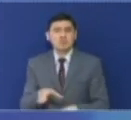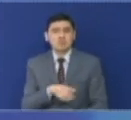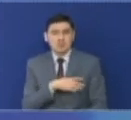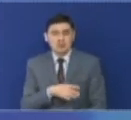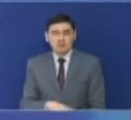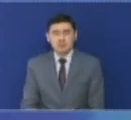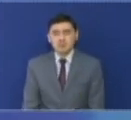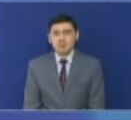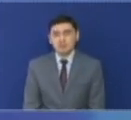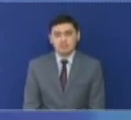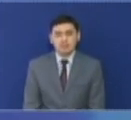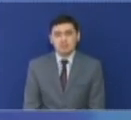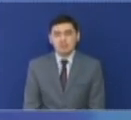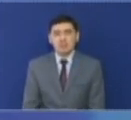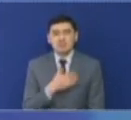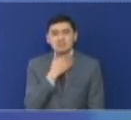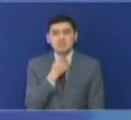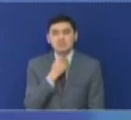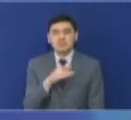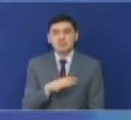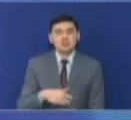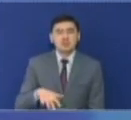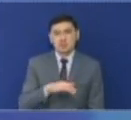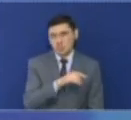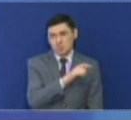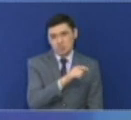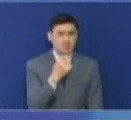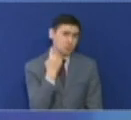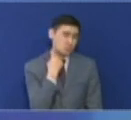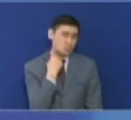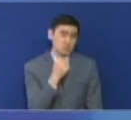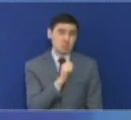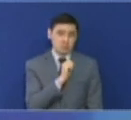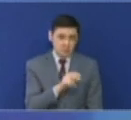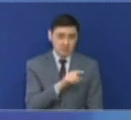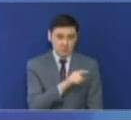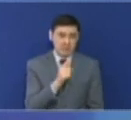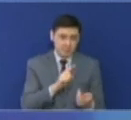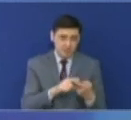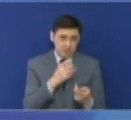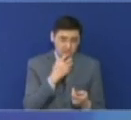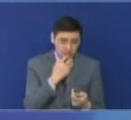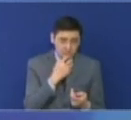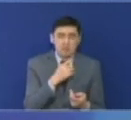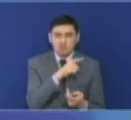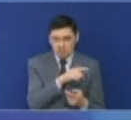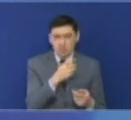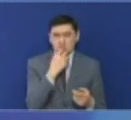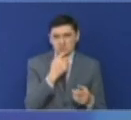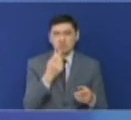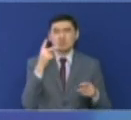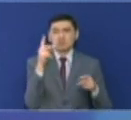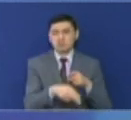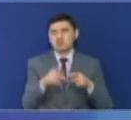Семей должников отключают от теплоснабжения. В этот раз специалисты предприятия «Теплокоммунэнерго» обратили внимание на потребителей, имеющих